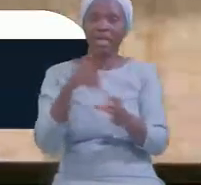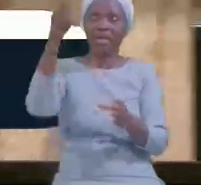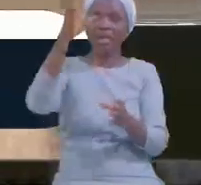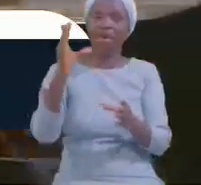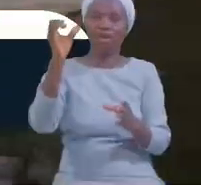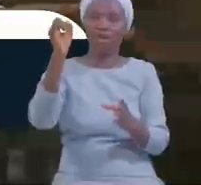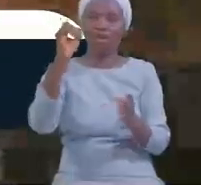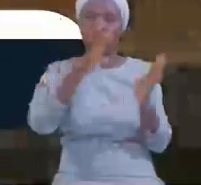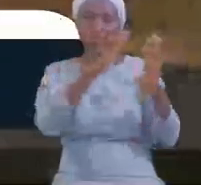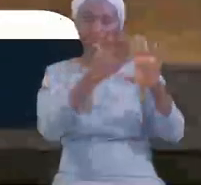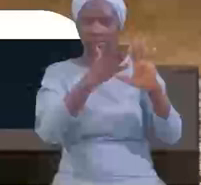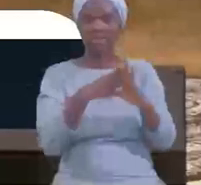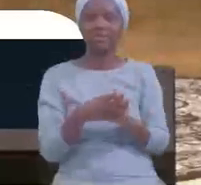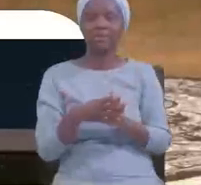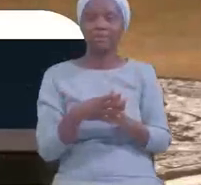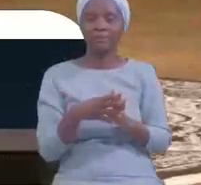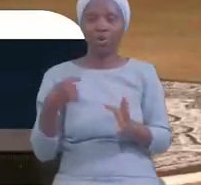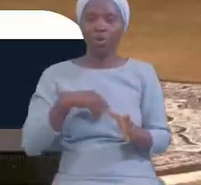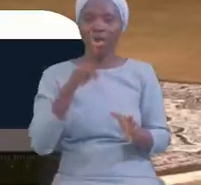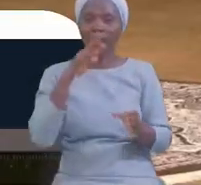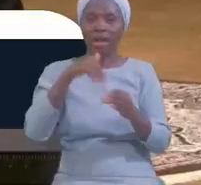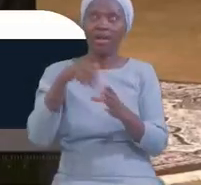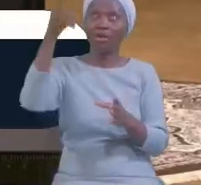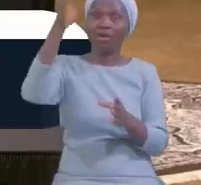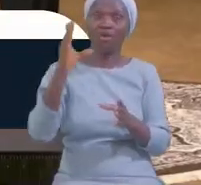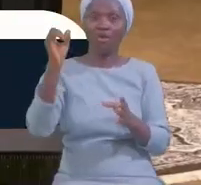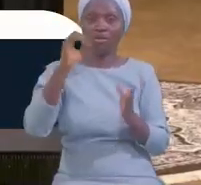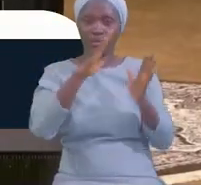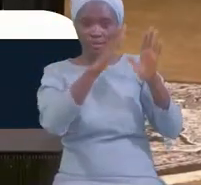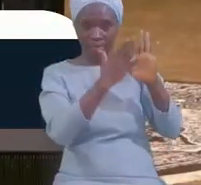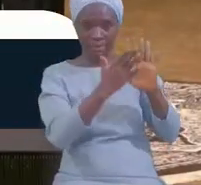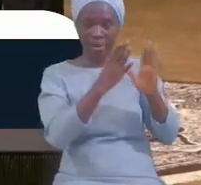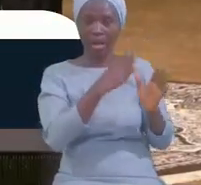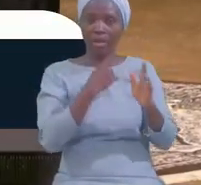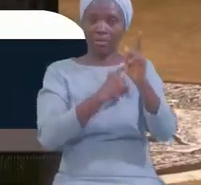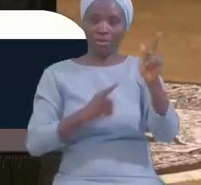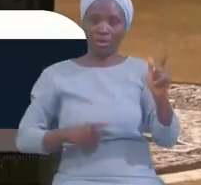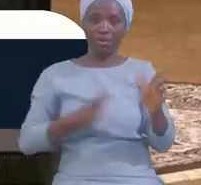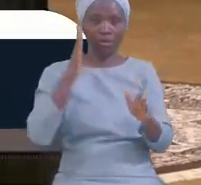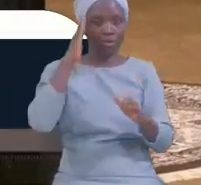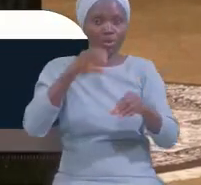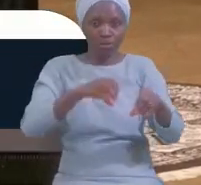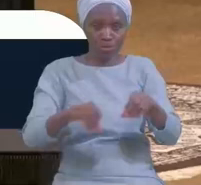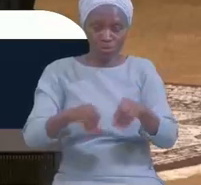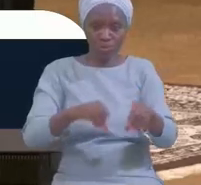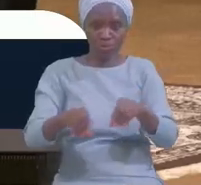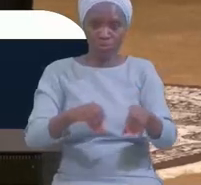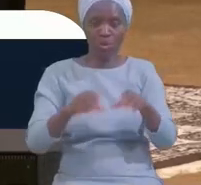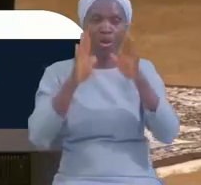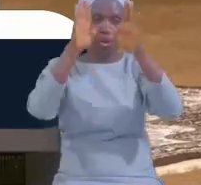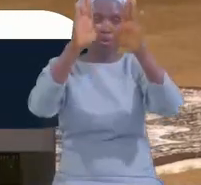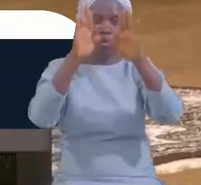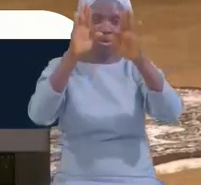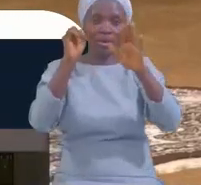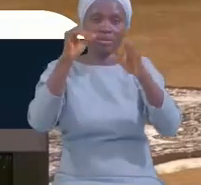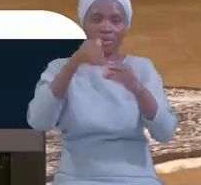en présence de Dieu et le Seigneur va activer des prodiges dans chaque vie ce soir